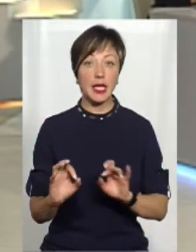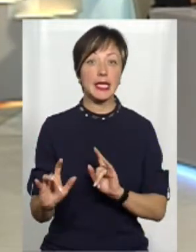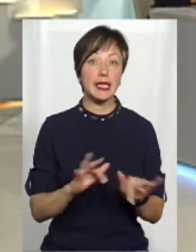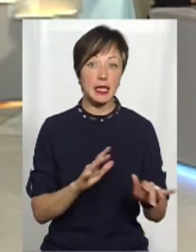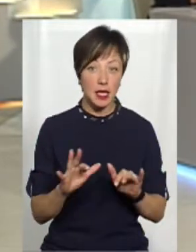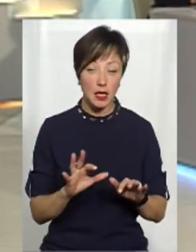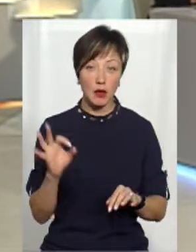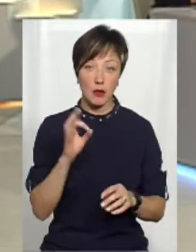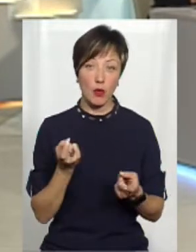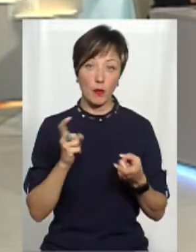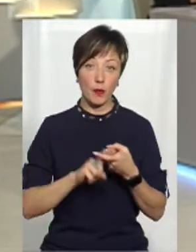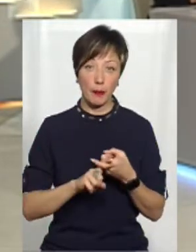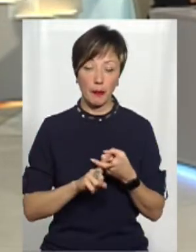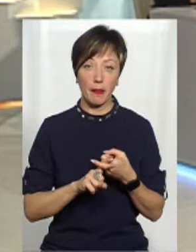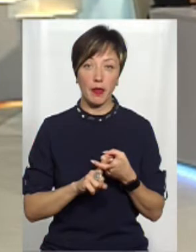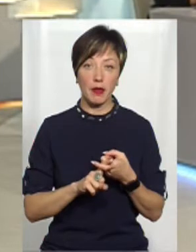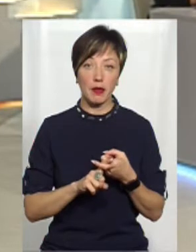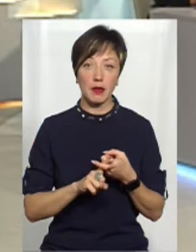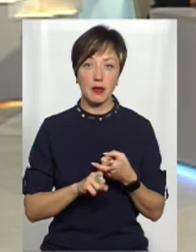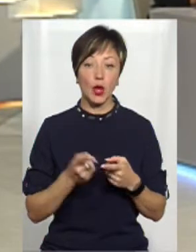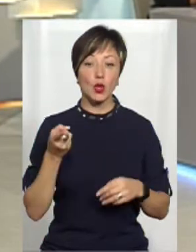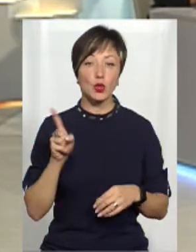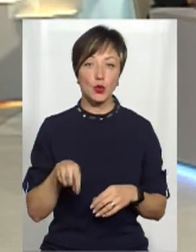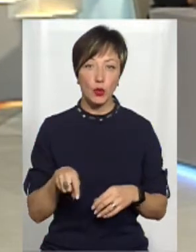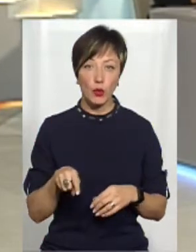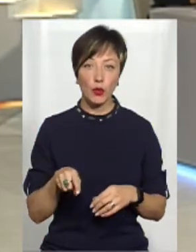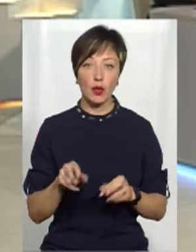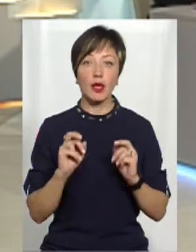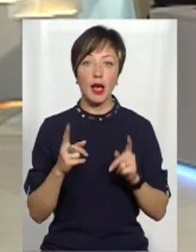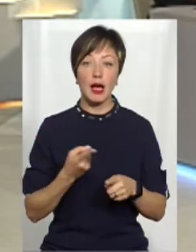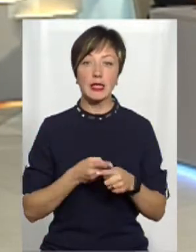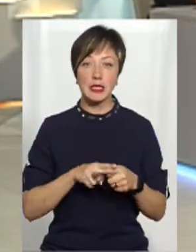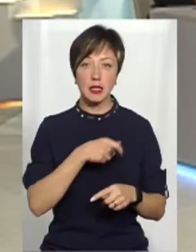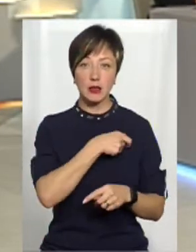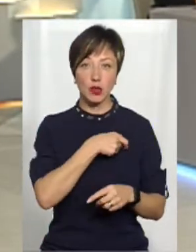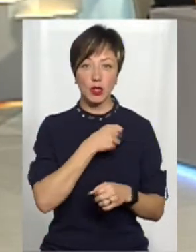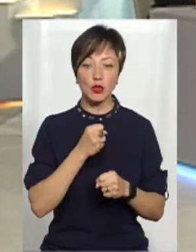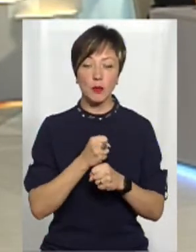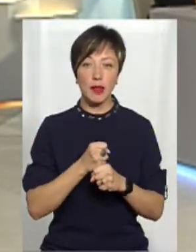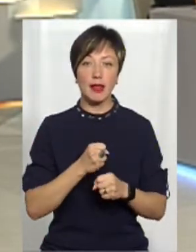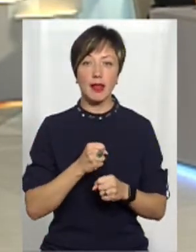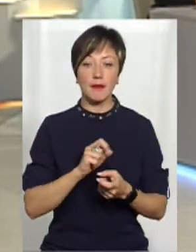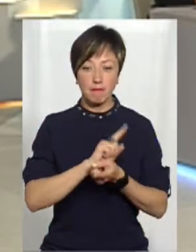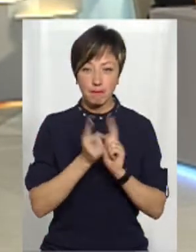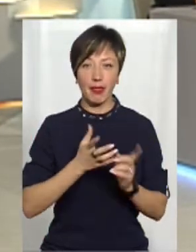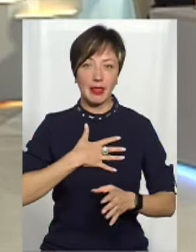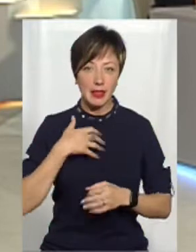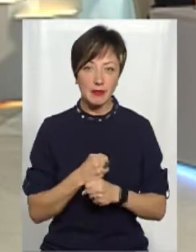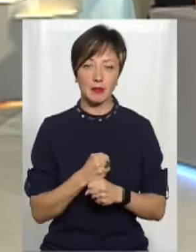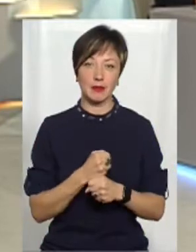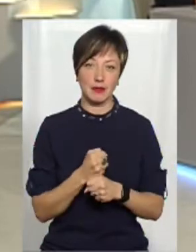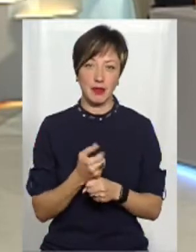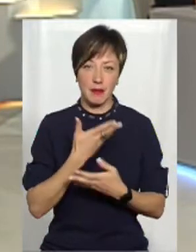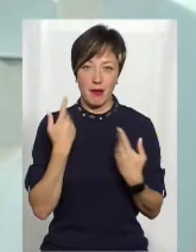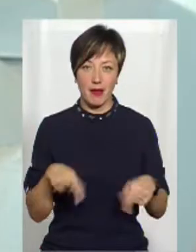дій стосовно того, як цих депутатів зробити дисциплінованішими, чи